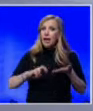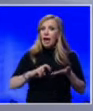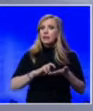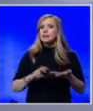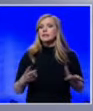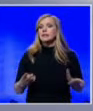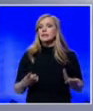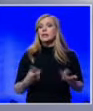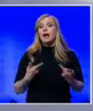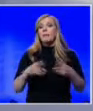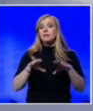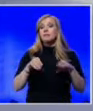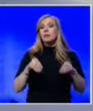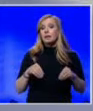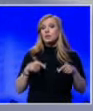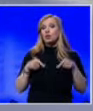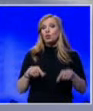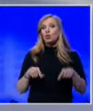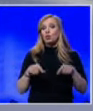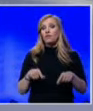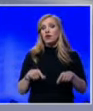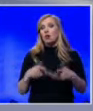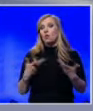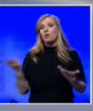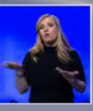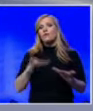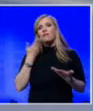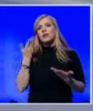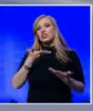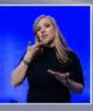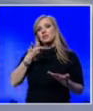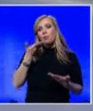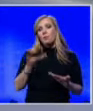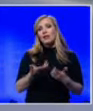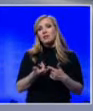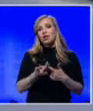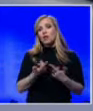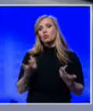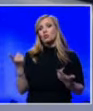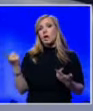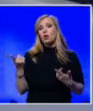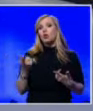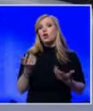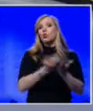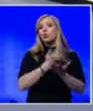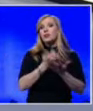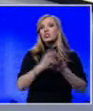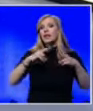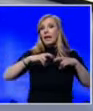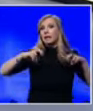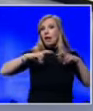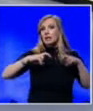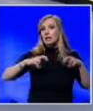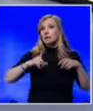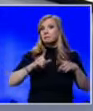ставки. Как възприемате това, което вече се споменава често от някои икономически анализатори, връщане